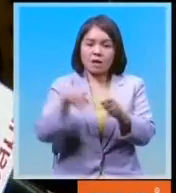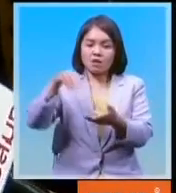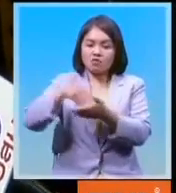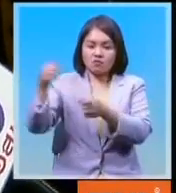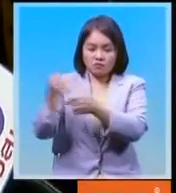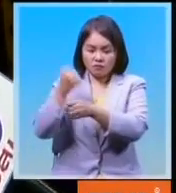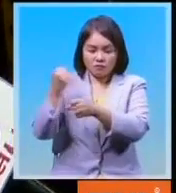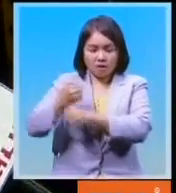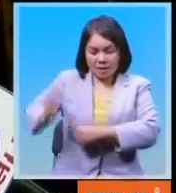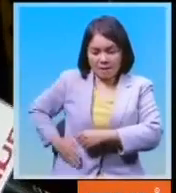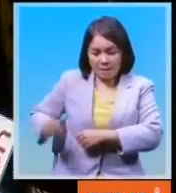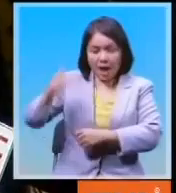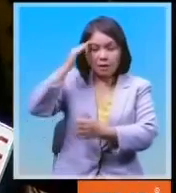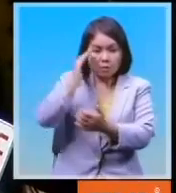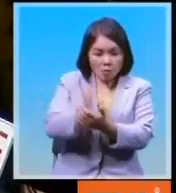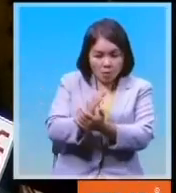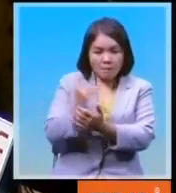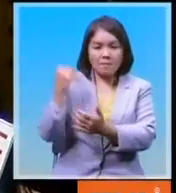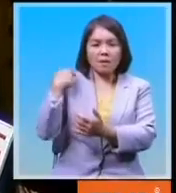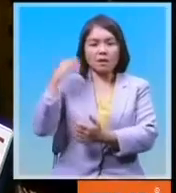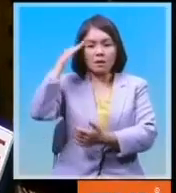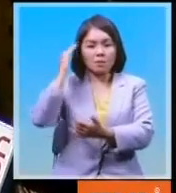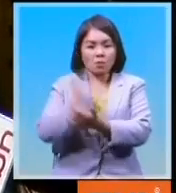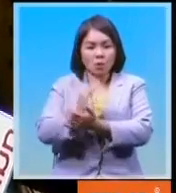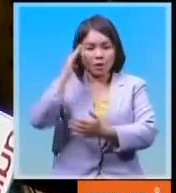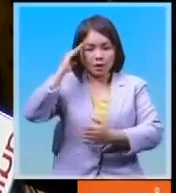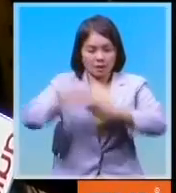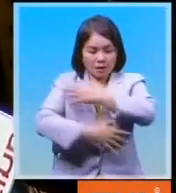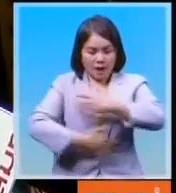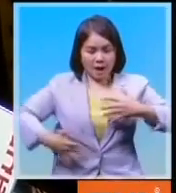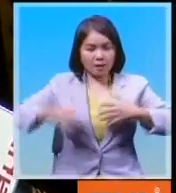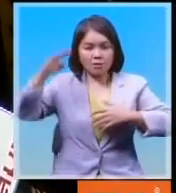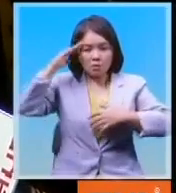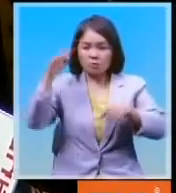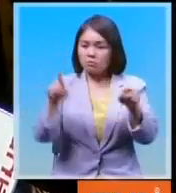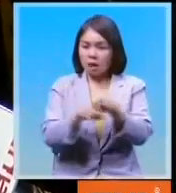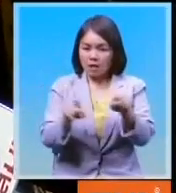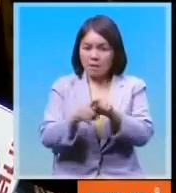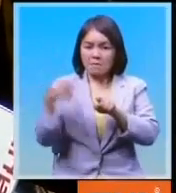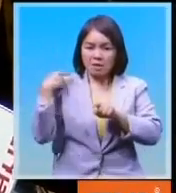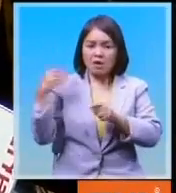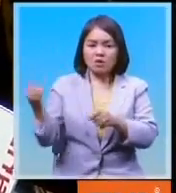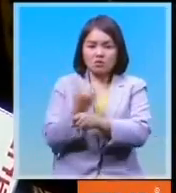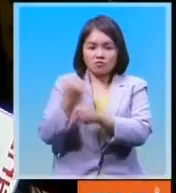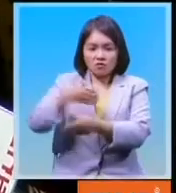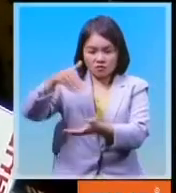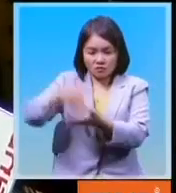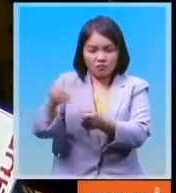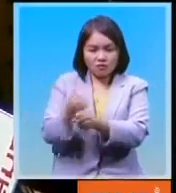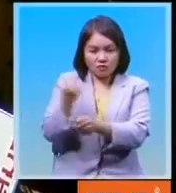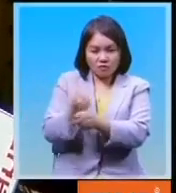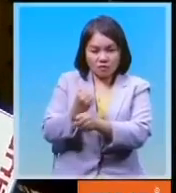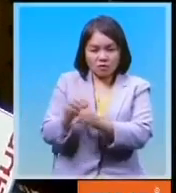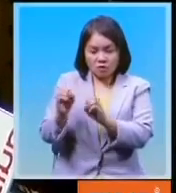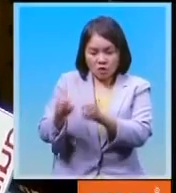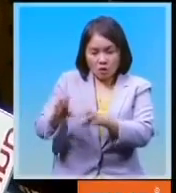ของตำรวจตะเวนชายแดนของทหารหน่วยความมั่นคงต่างๆเนี่ยก็จะมีการฝึกเฉพาะในสุ